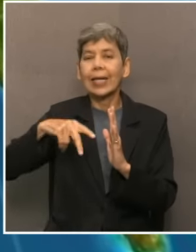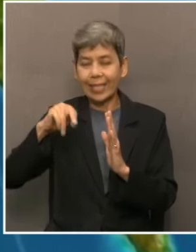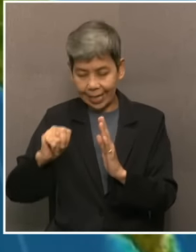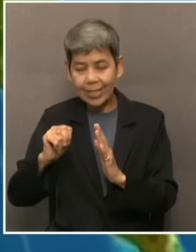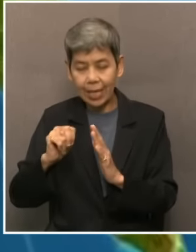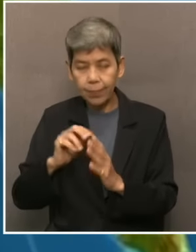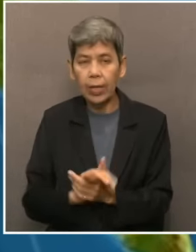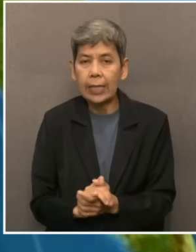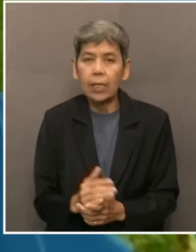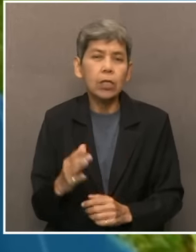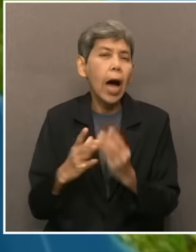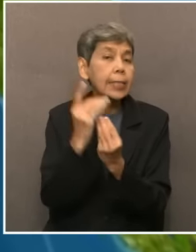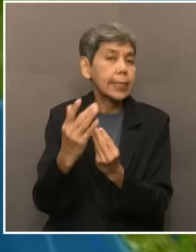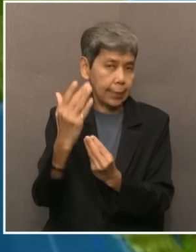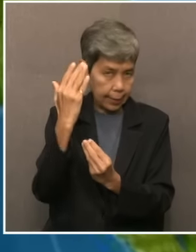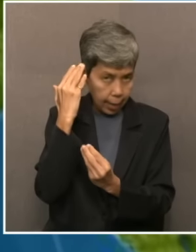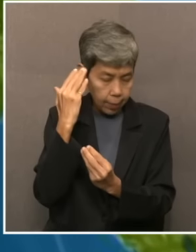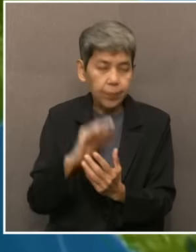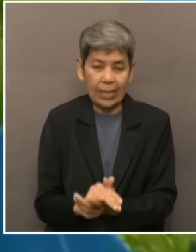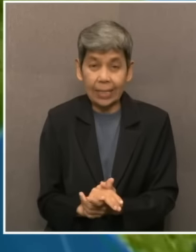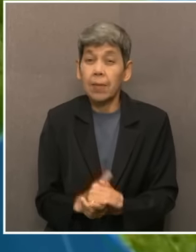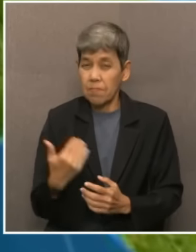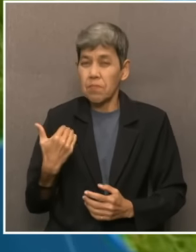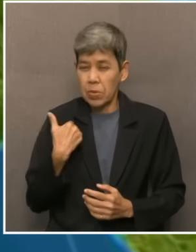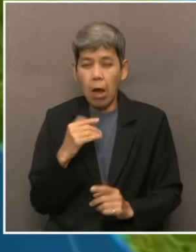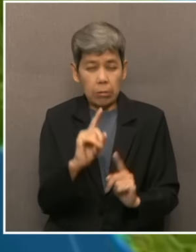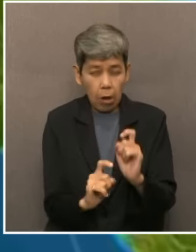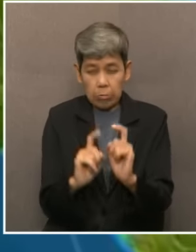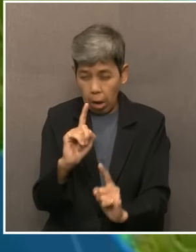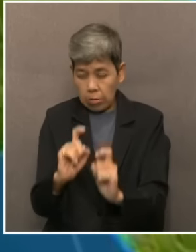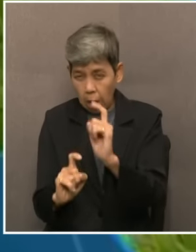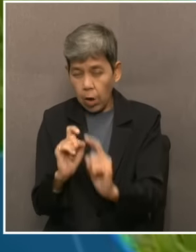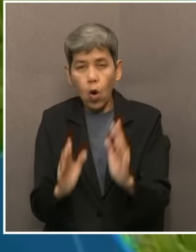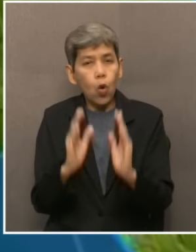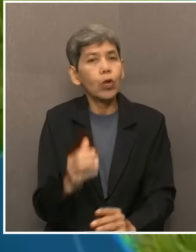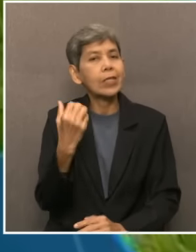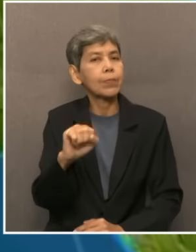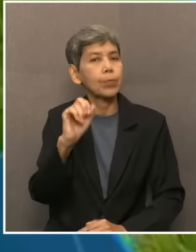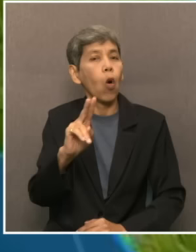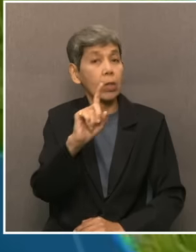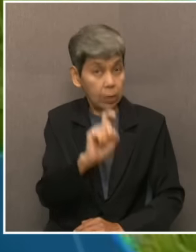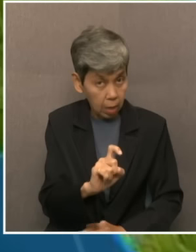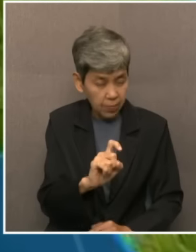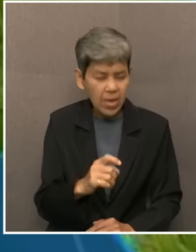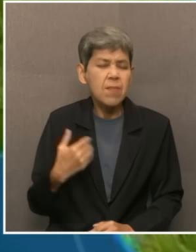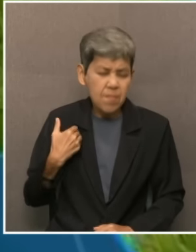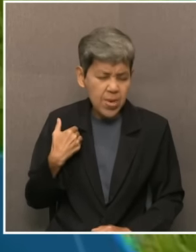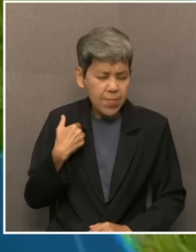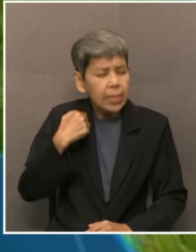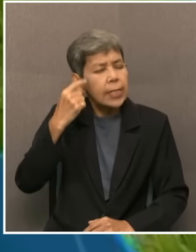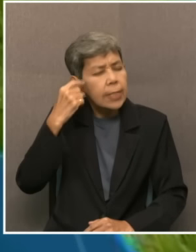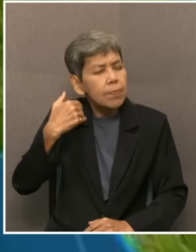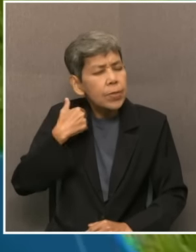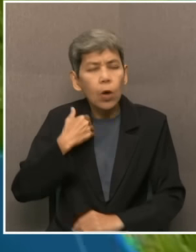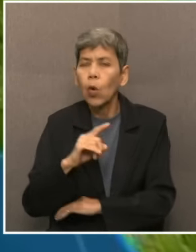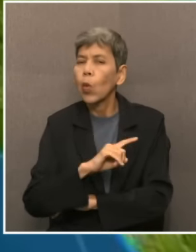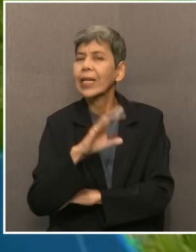Grenadinesเมอสัปดาที่แล้วทำให้มีผู้เสียชีวิตอย่างน้อย 12 คนก่อนหนานี้มีการคาดการว่า